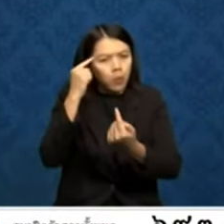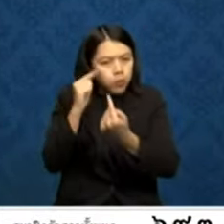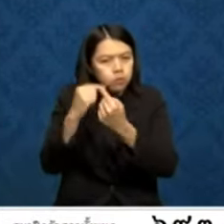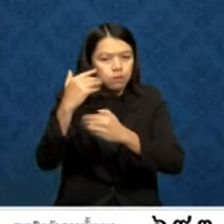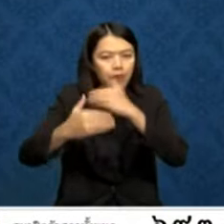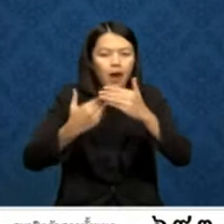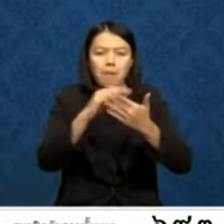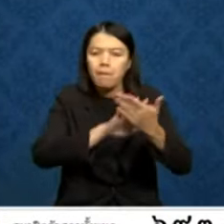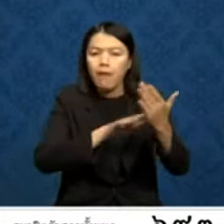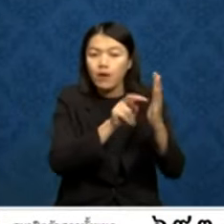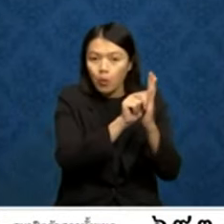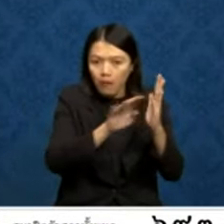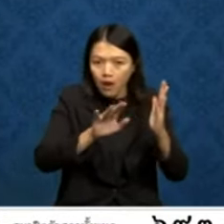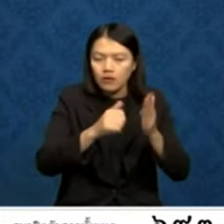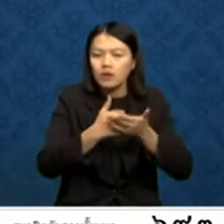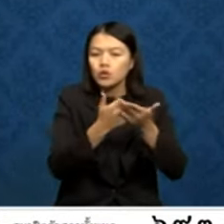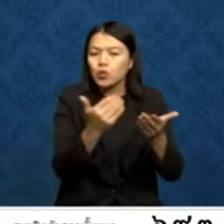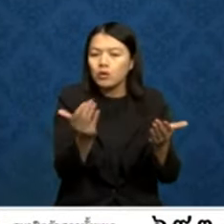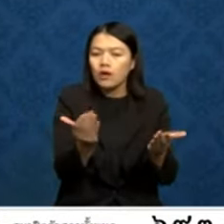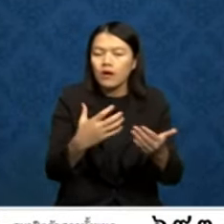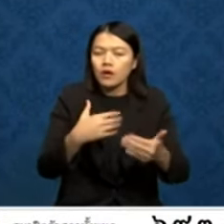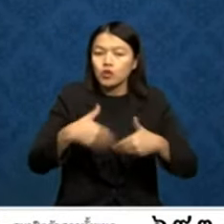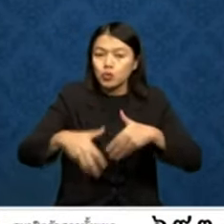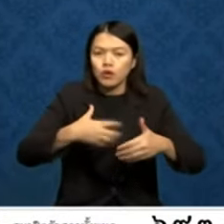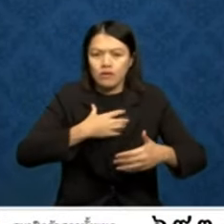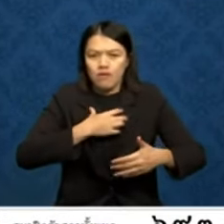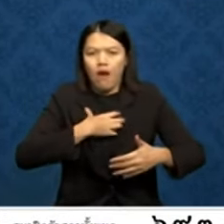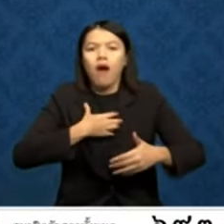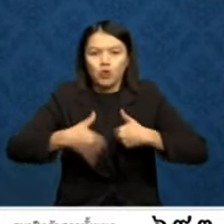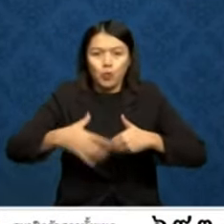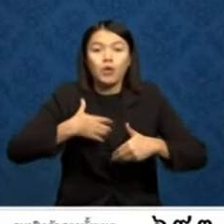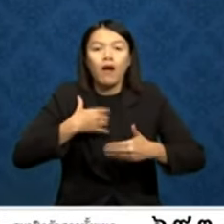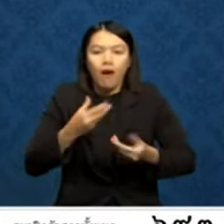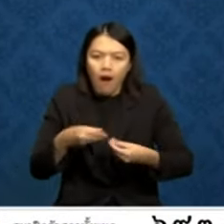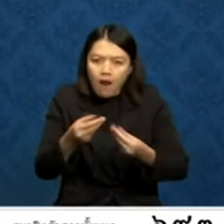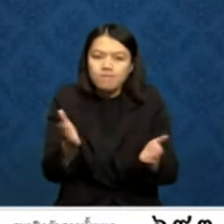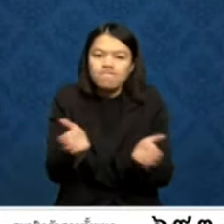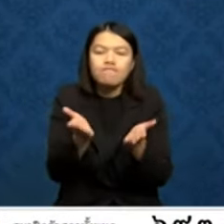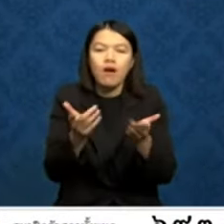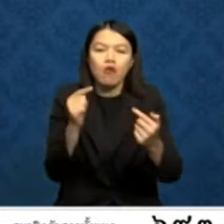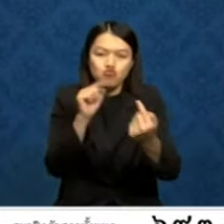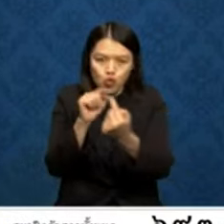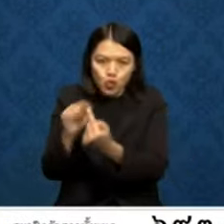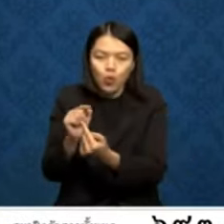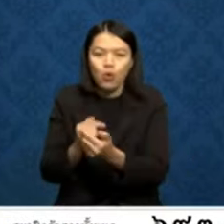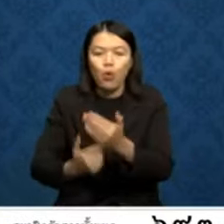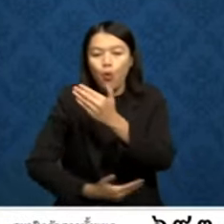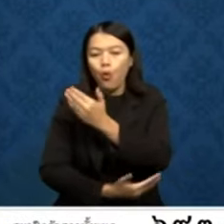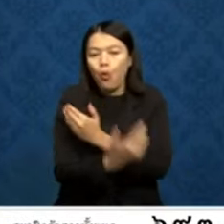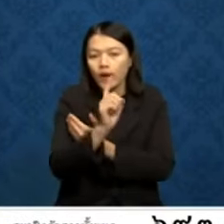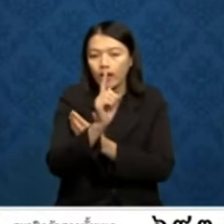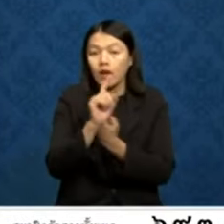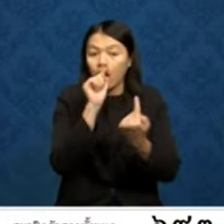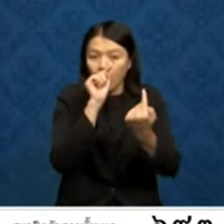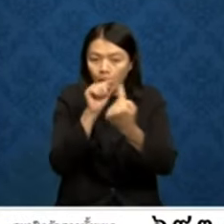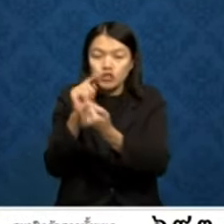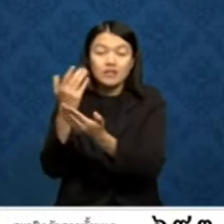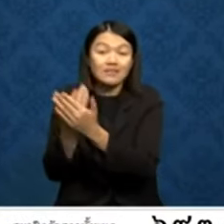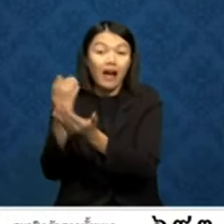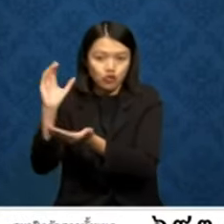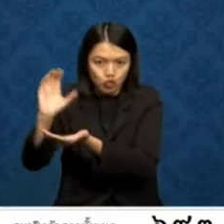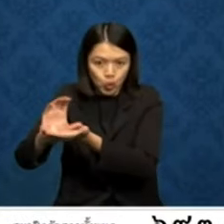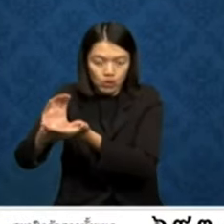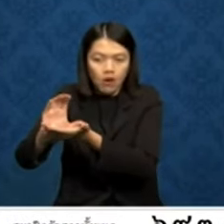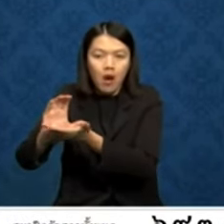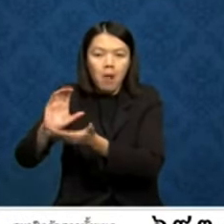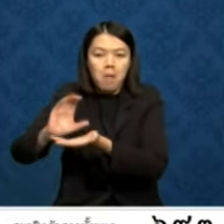านโยบายที่ตอบสนองความต้องการของประชาชนพร้อมเพิ่มโอกาสในการเข้าถึงแหล่งทุนเ